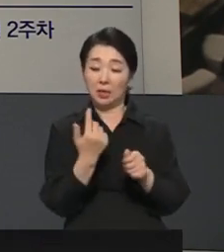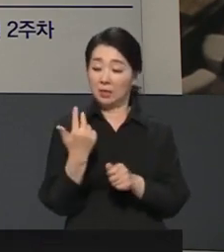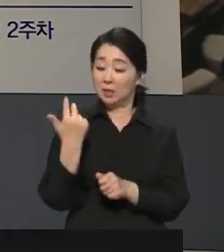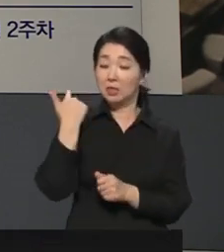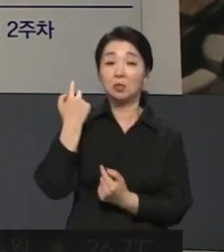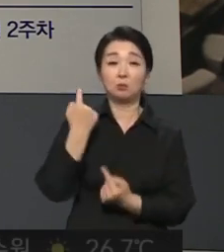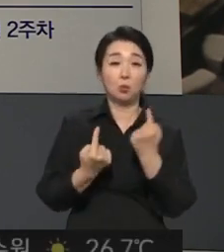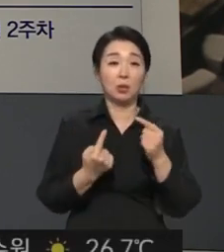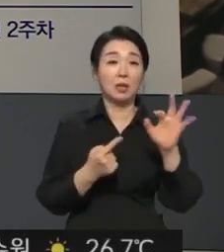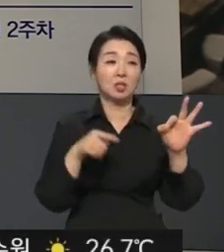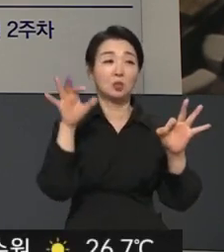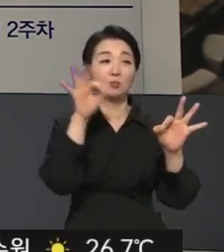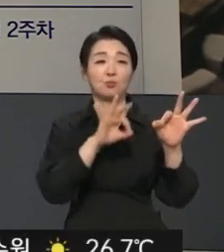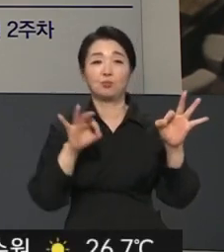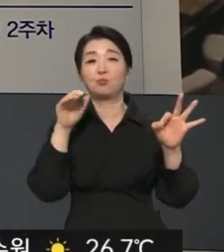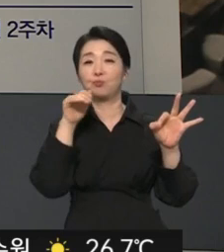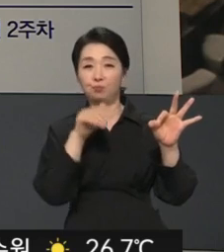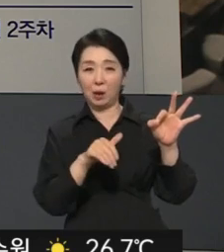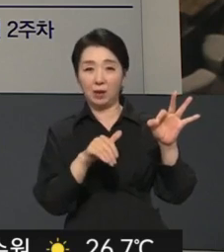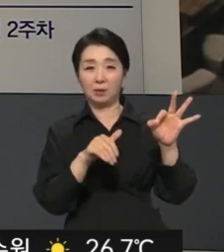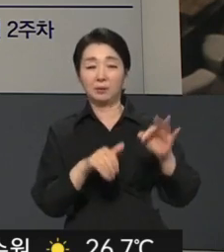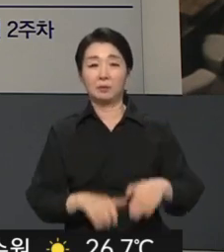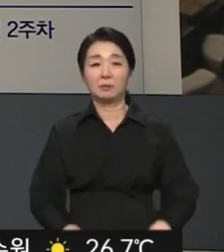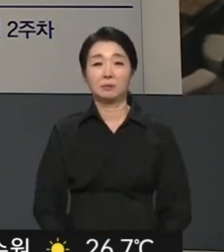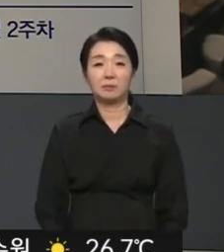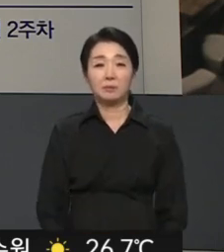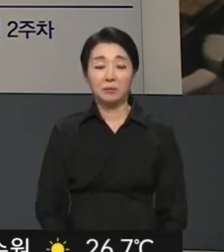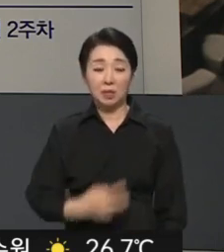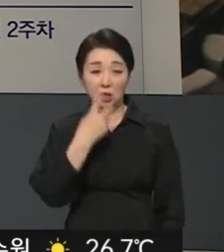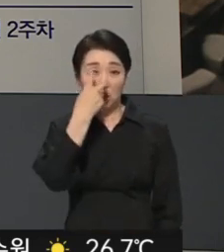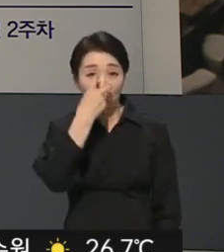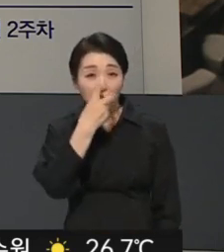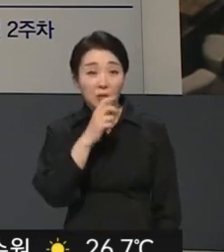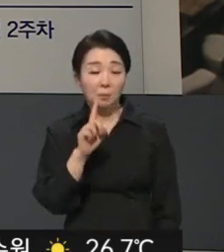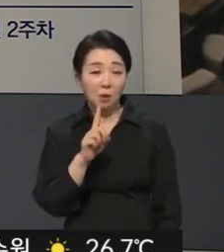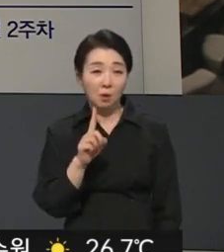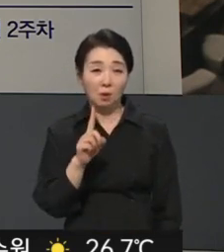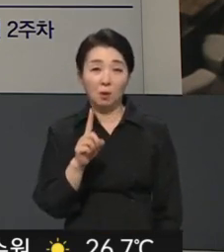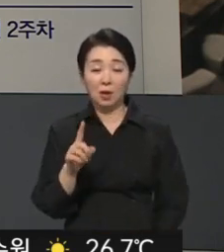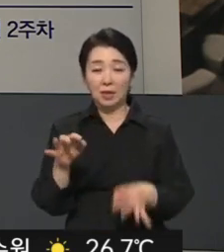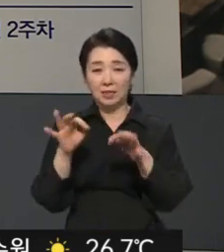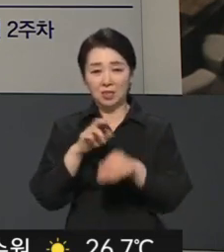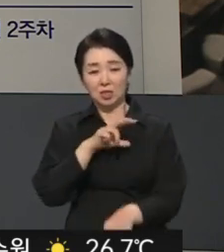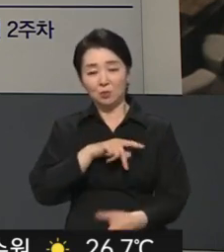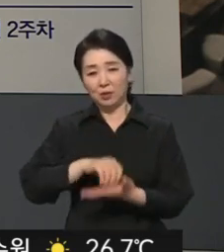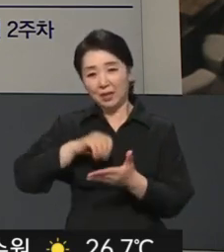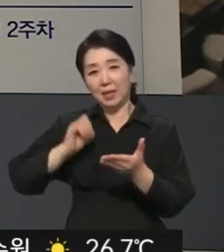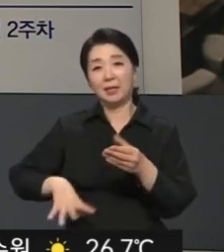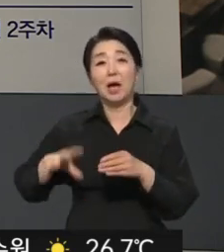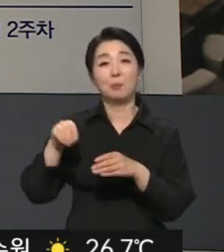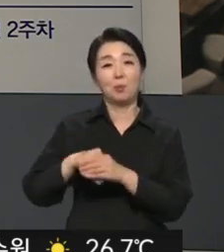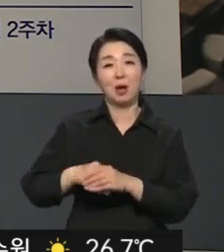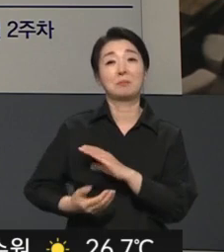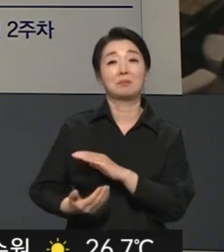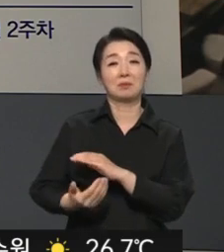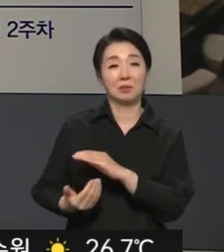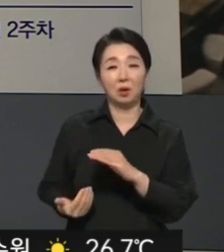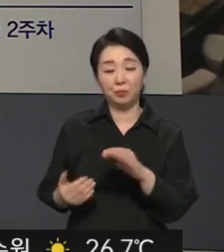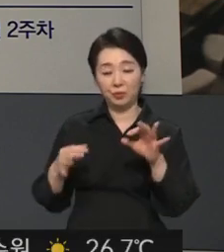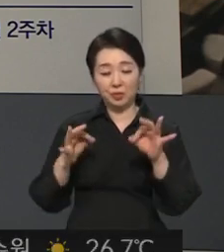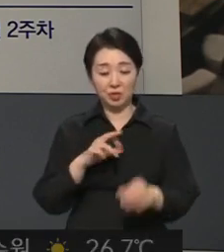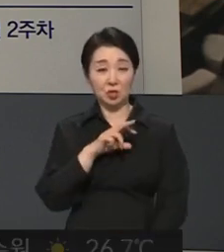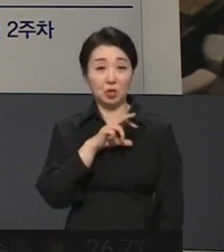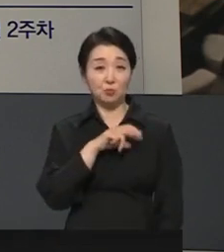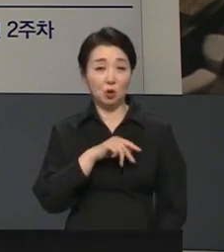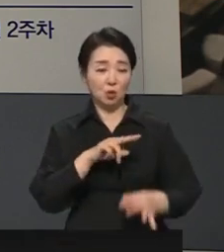지난주보다 10%포인트 이상 떨어졌는데요. 다만 이 조사는 김 의원의 탈당까지는 아직 반영되기 전 이 김 의원의